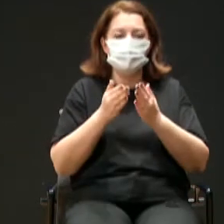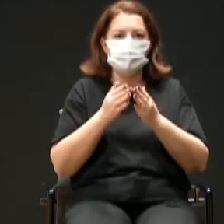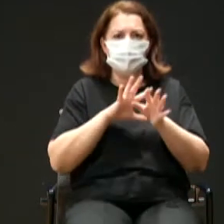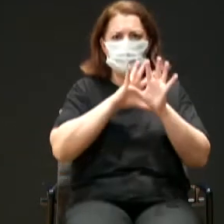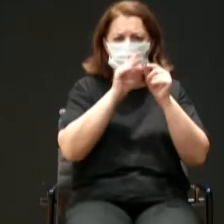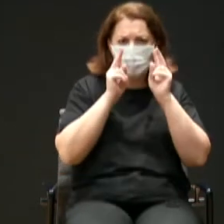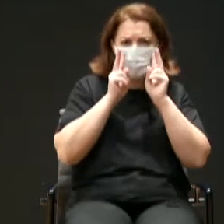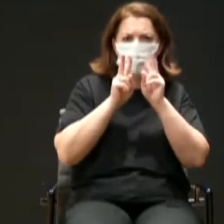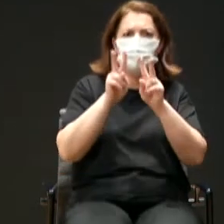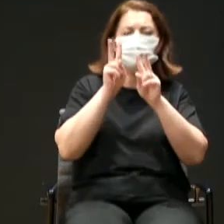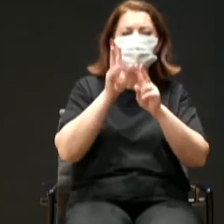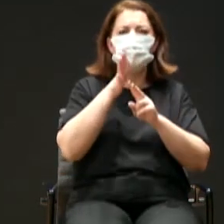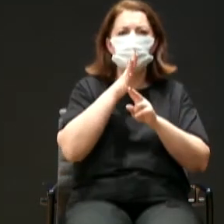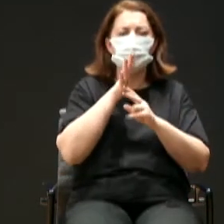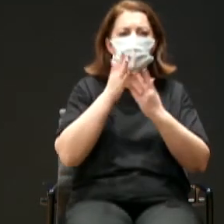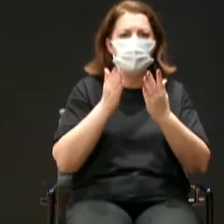Gözümüzün önünde cereyan etti her şey.